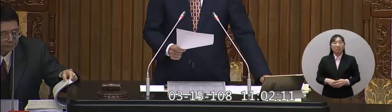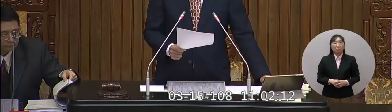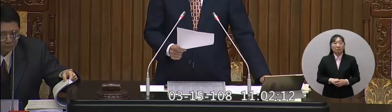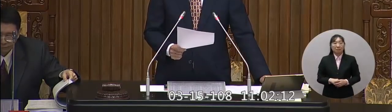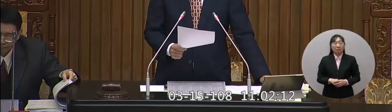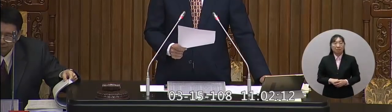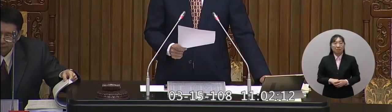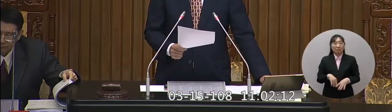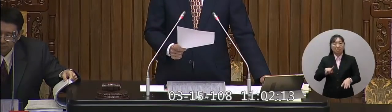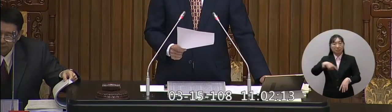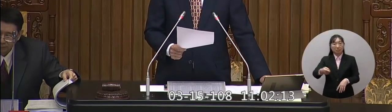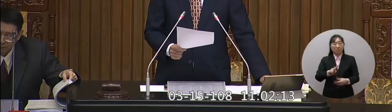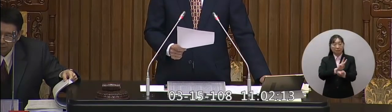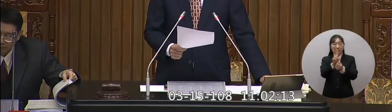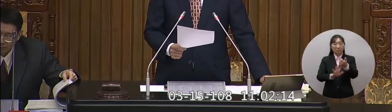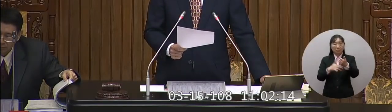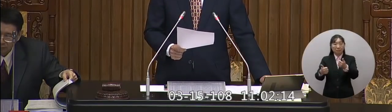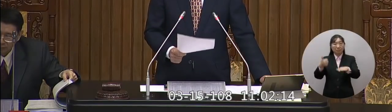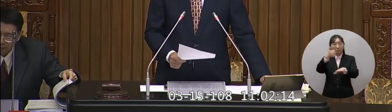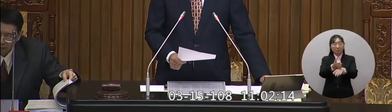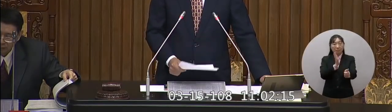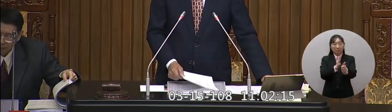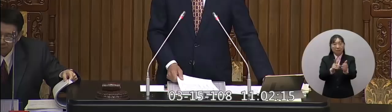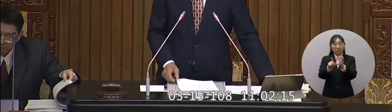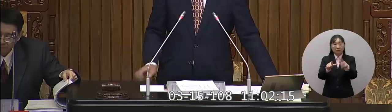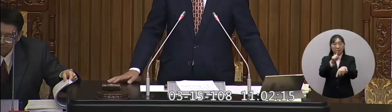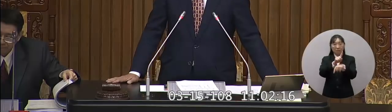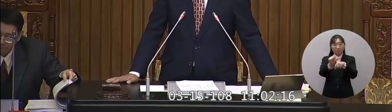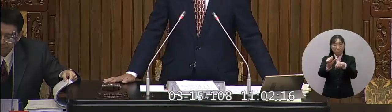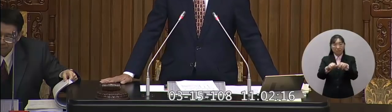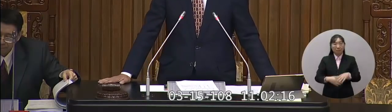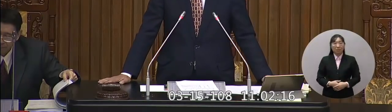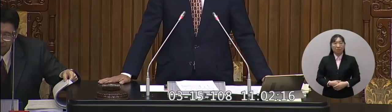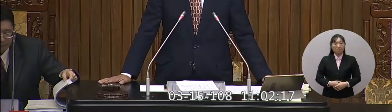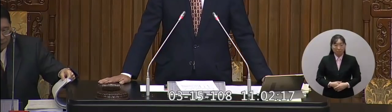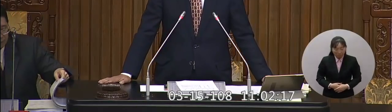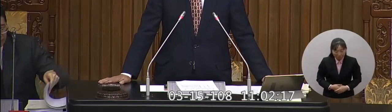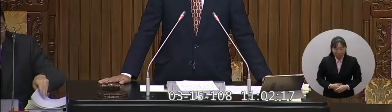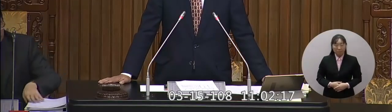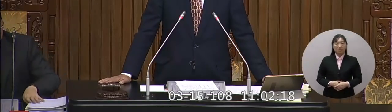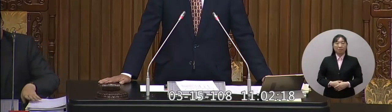下一位，我们请林委员长左咨询，询答时间为15分钟。